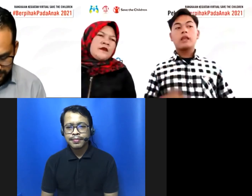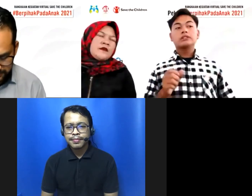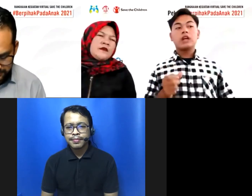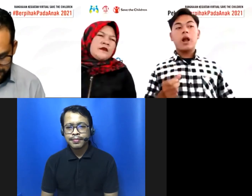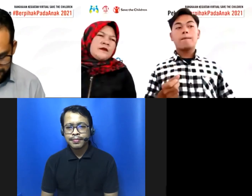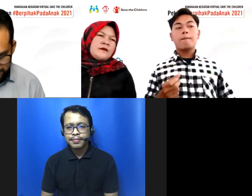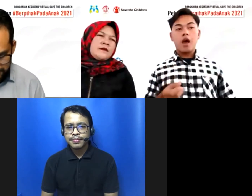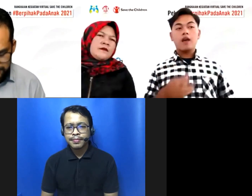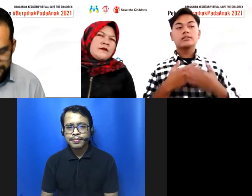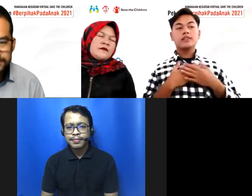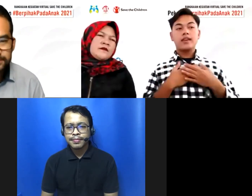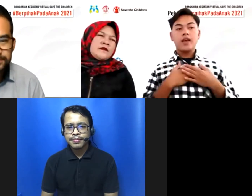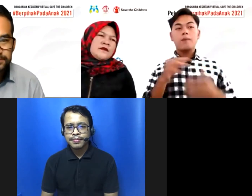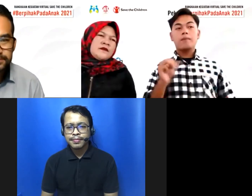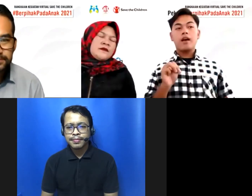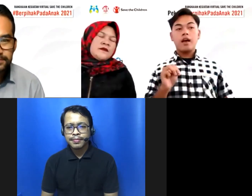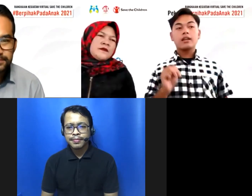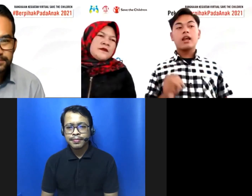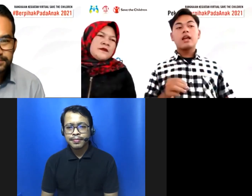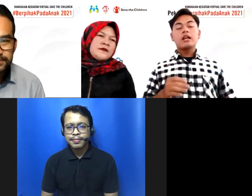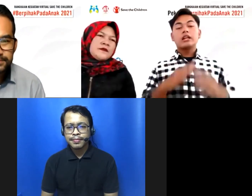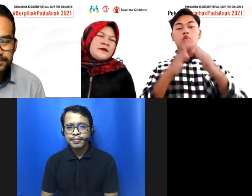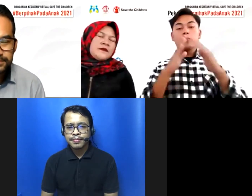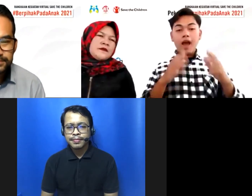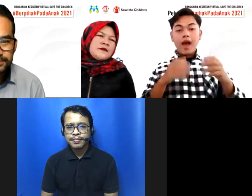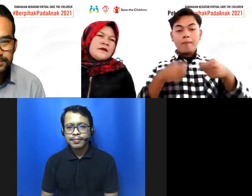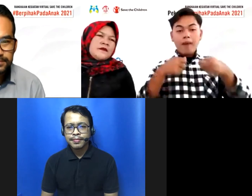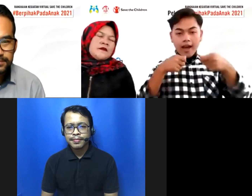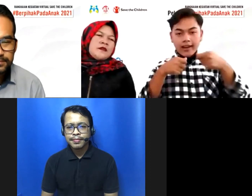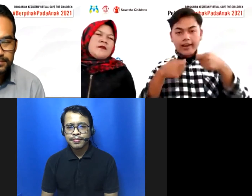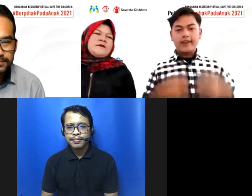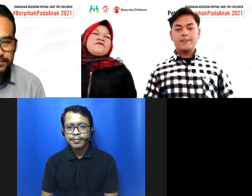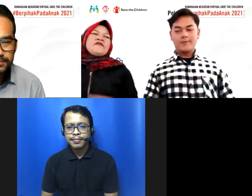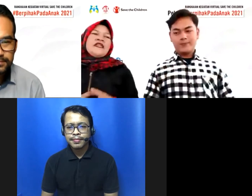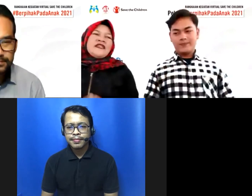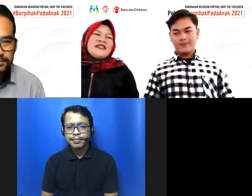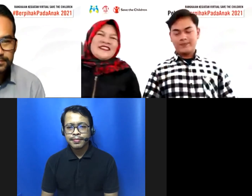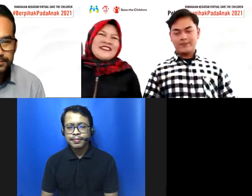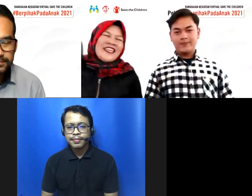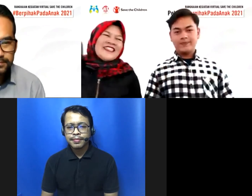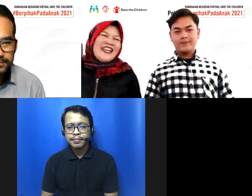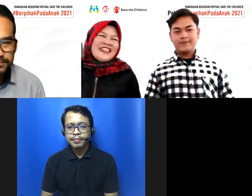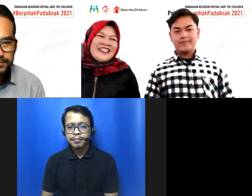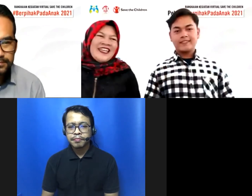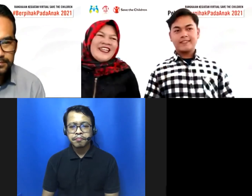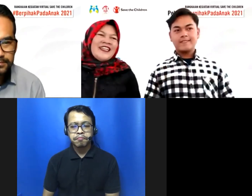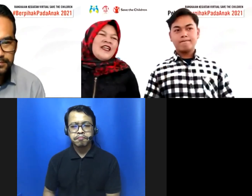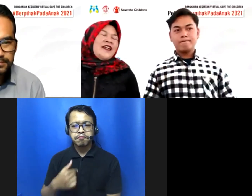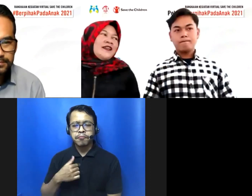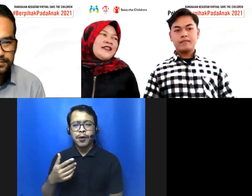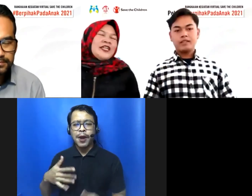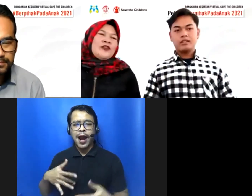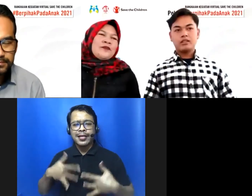buah apa tanya apa ini apa. Saya sangat